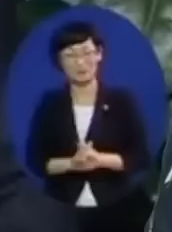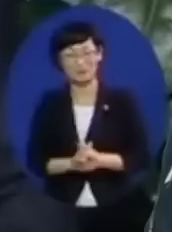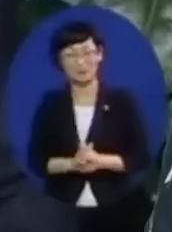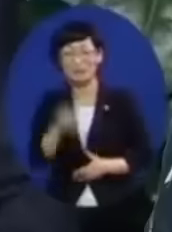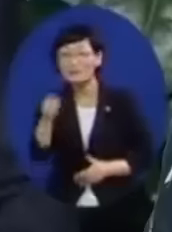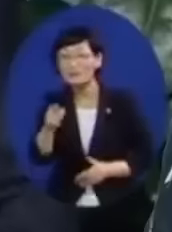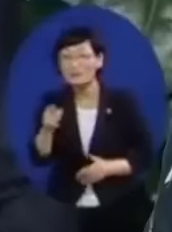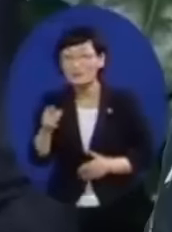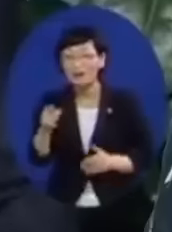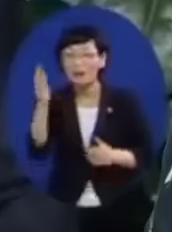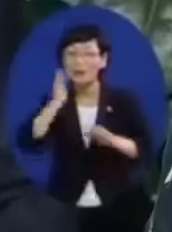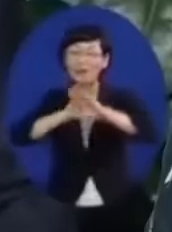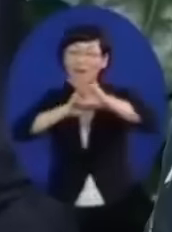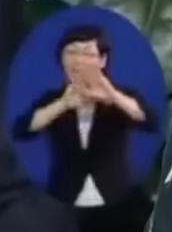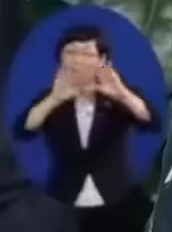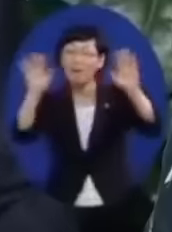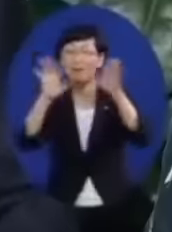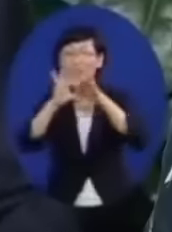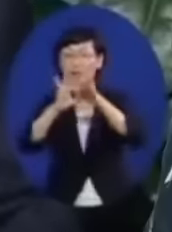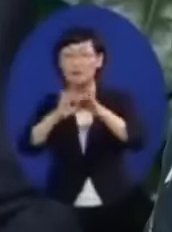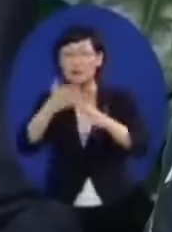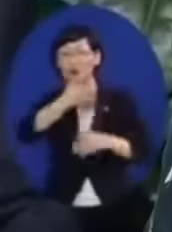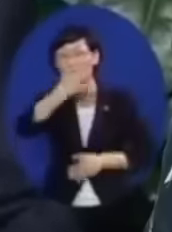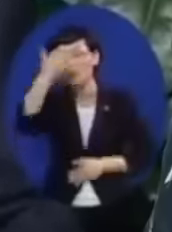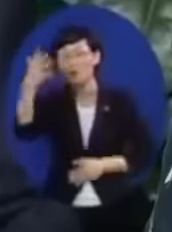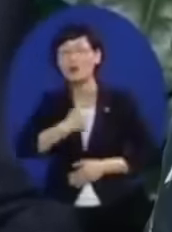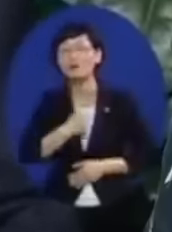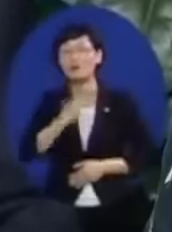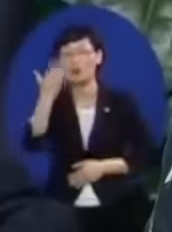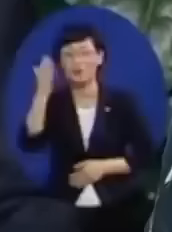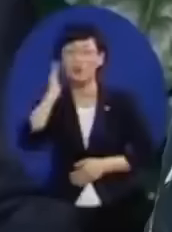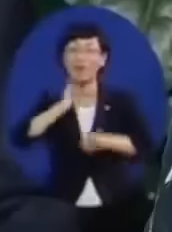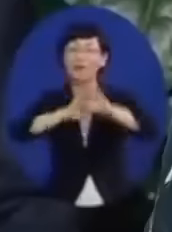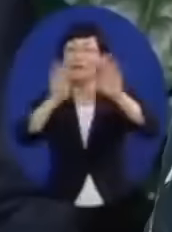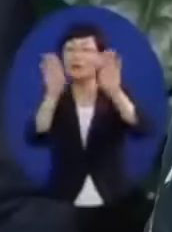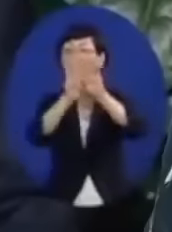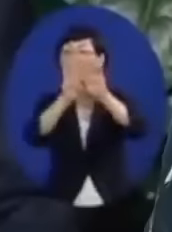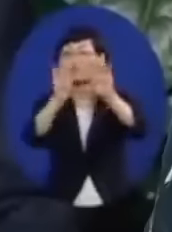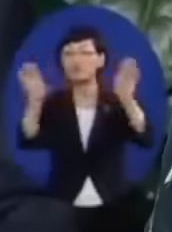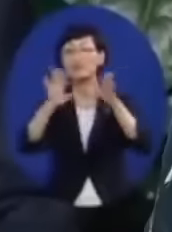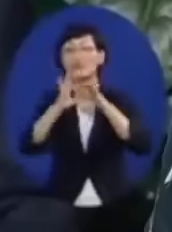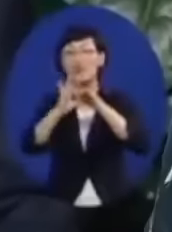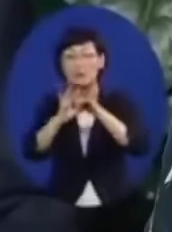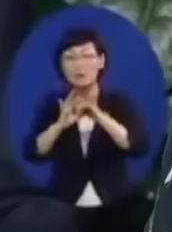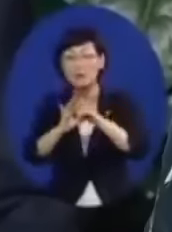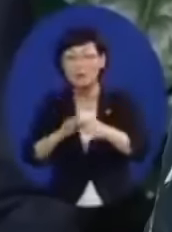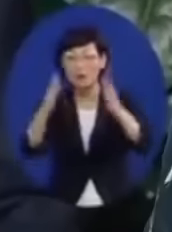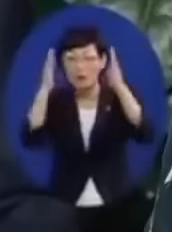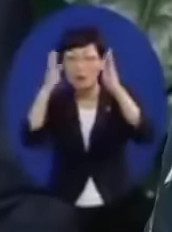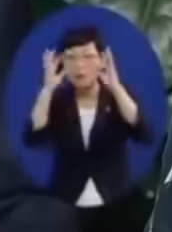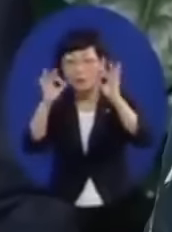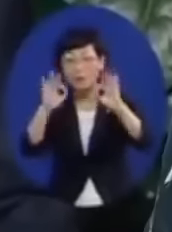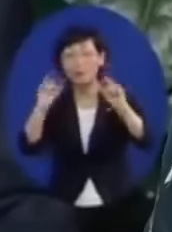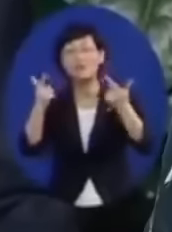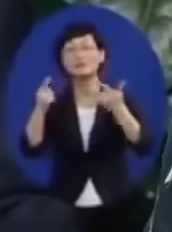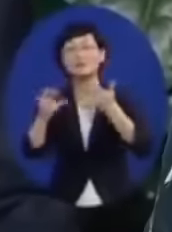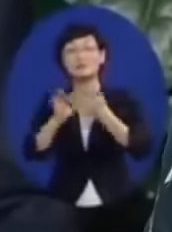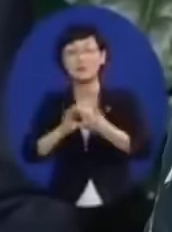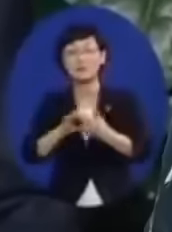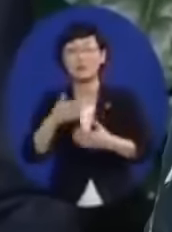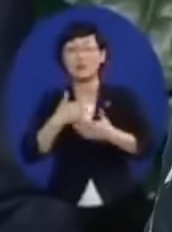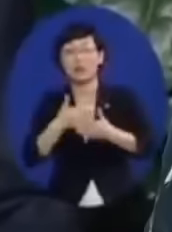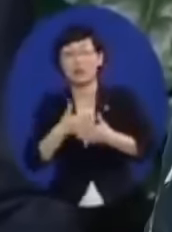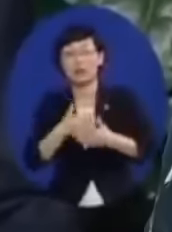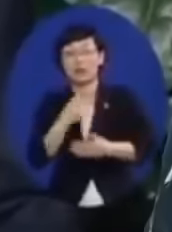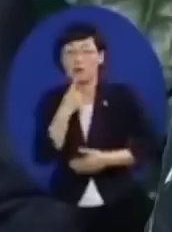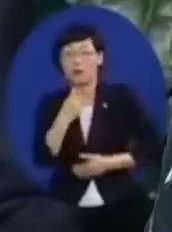그가 하늘 문을 통해서 그 꿈을 얻었습니다. 하늘 문을 통해서 바라보지 않았었으면 불안과